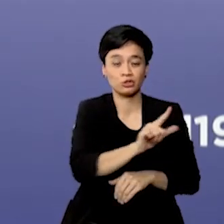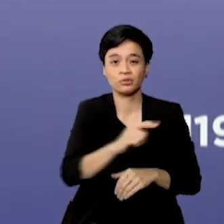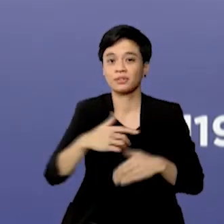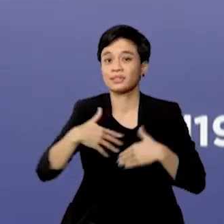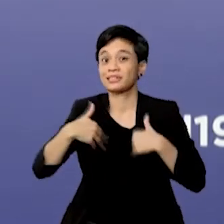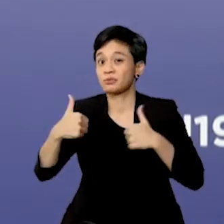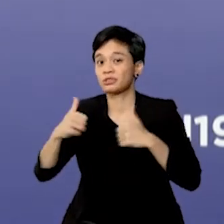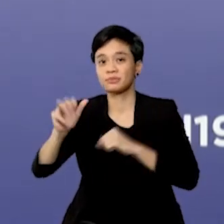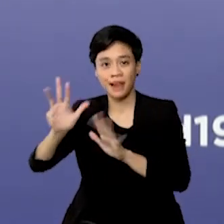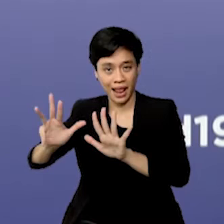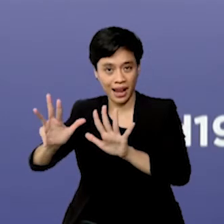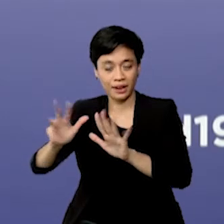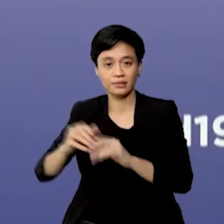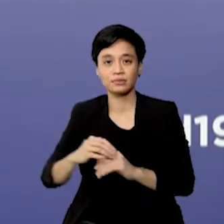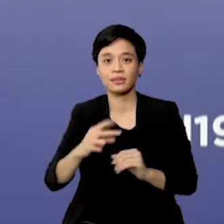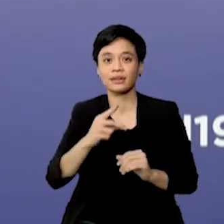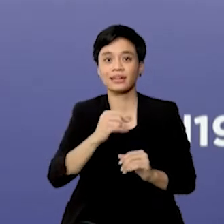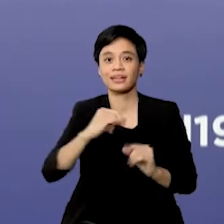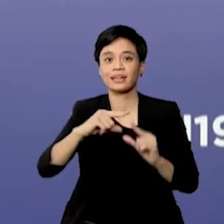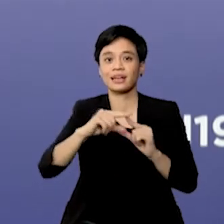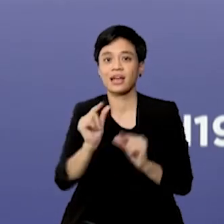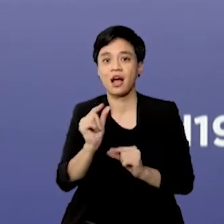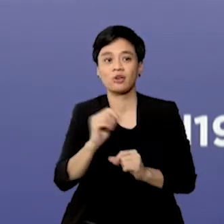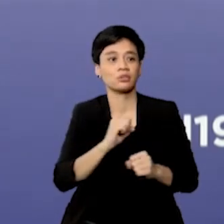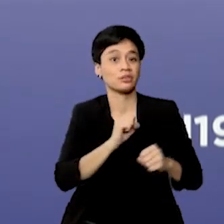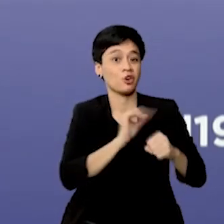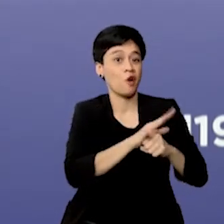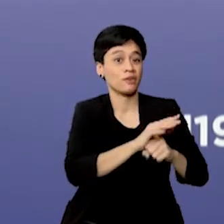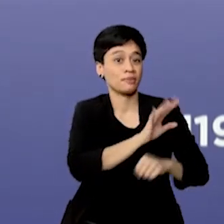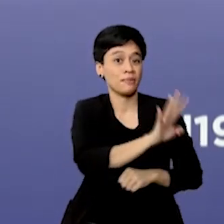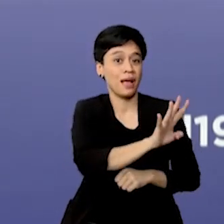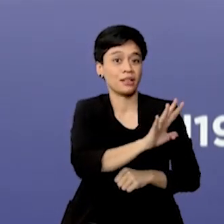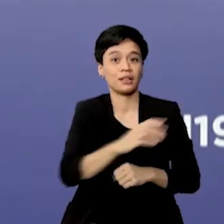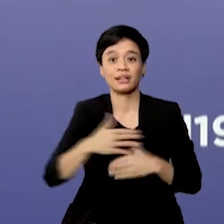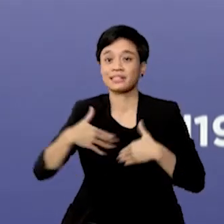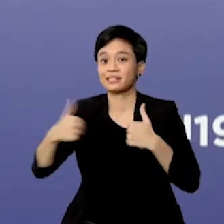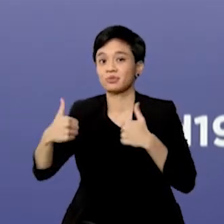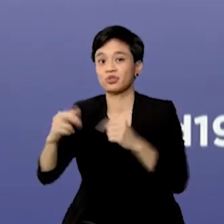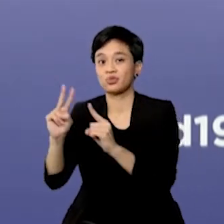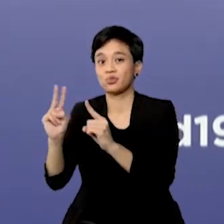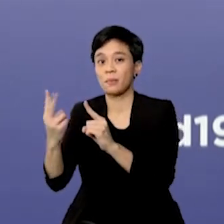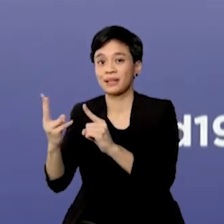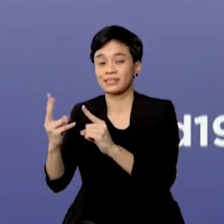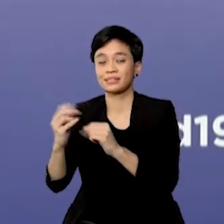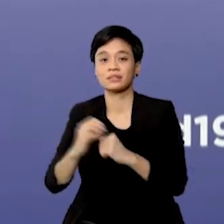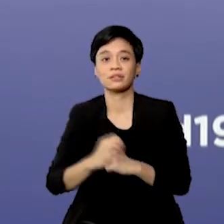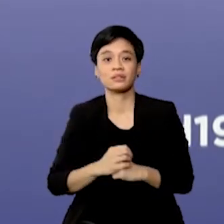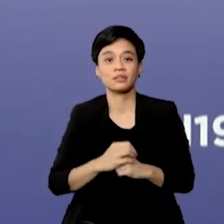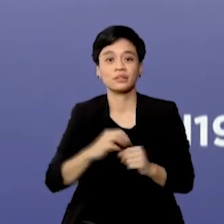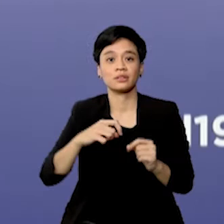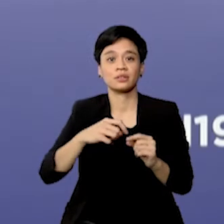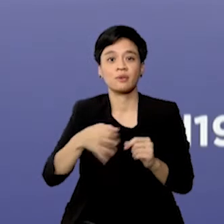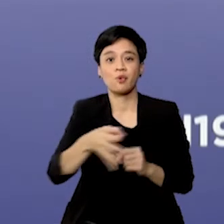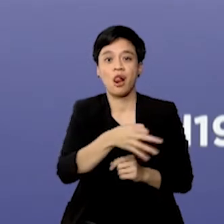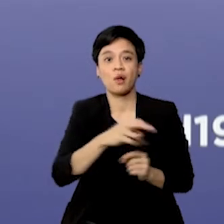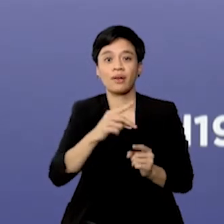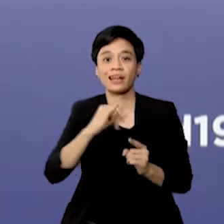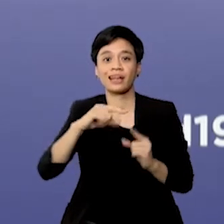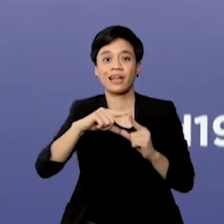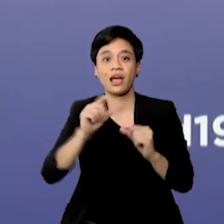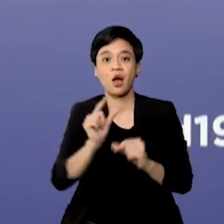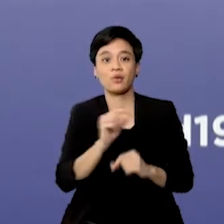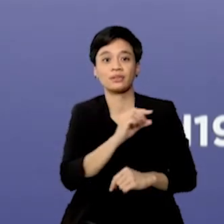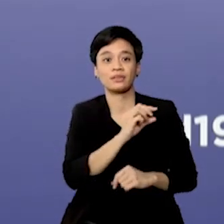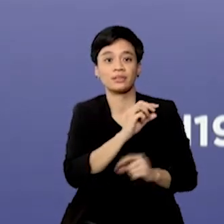sembuh. Riau, 4 kasus baru dan 12 sembuh. Kepulauan Riau, 3 kasus baru,